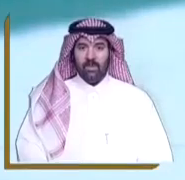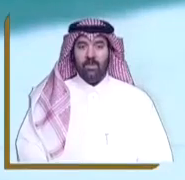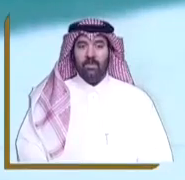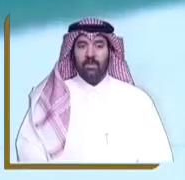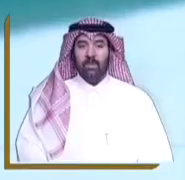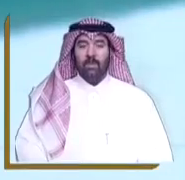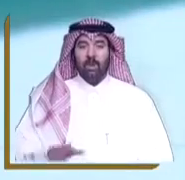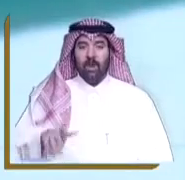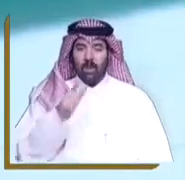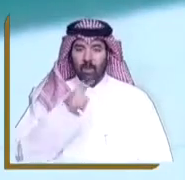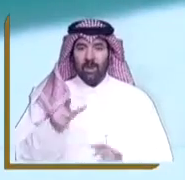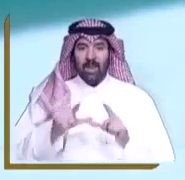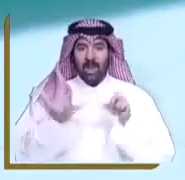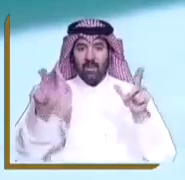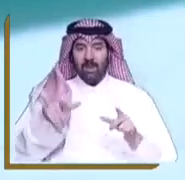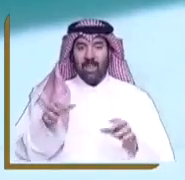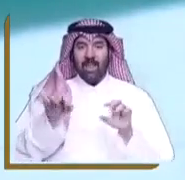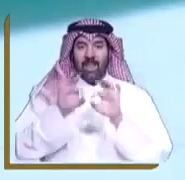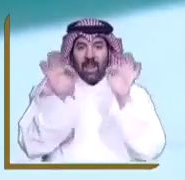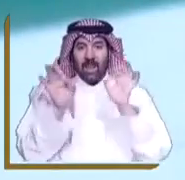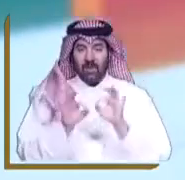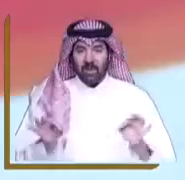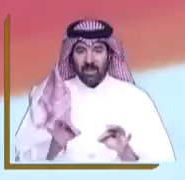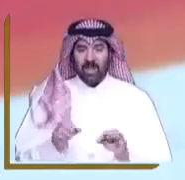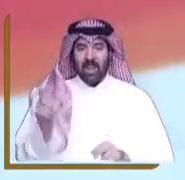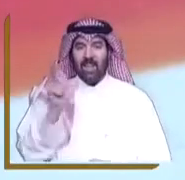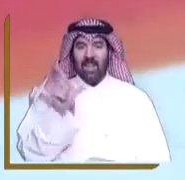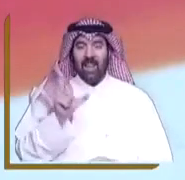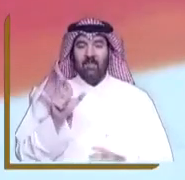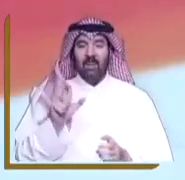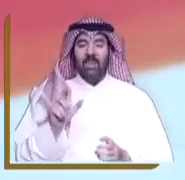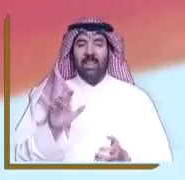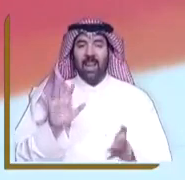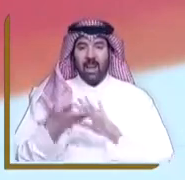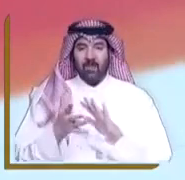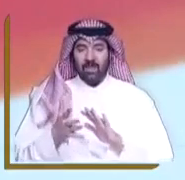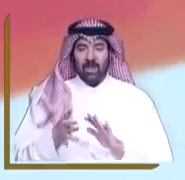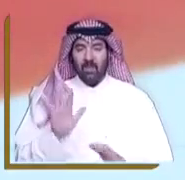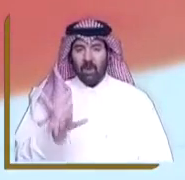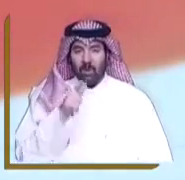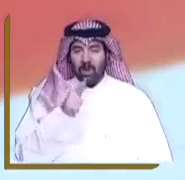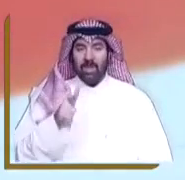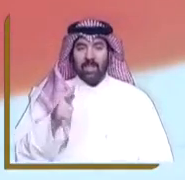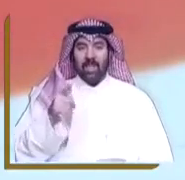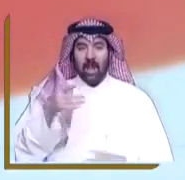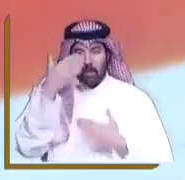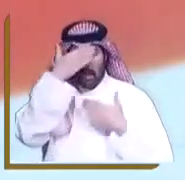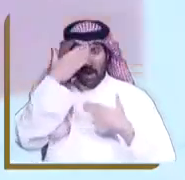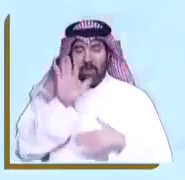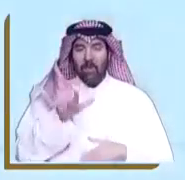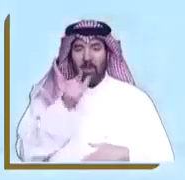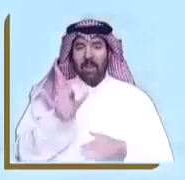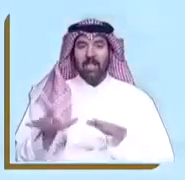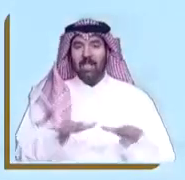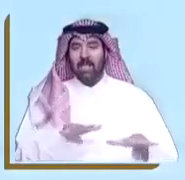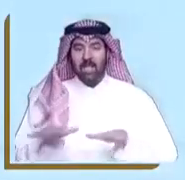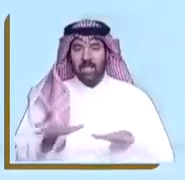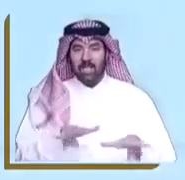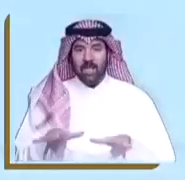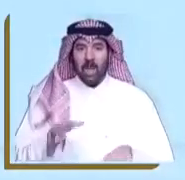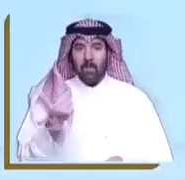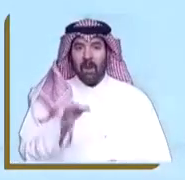في هذا الإطار أعربت رابطة العالم الإسلامي عن خالص التعازي وصادق المواساة للمغرب في الضحايا والمصابين جراء الزلزال الذي شهدته